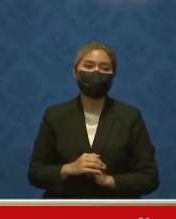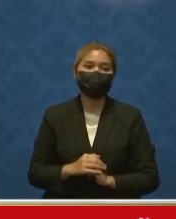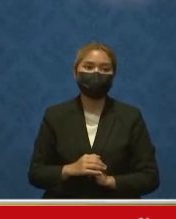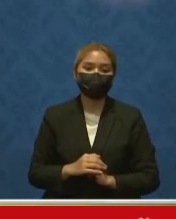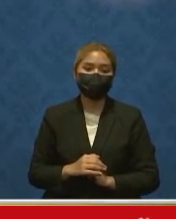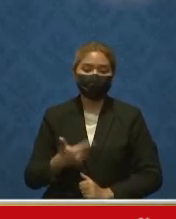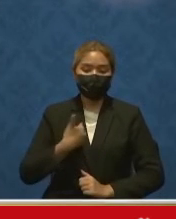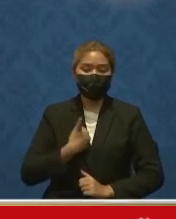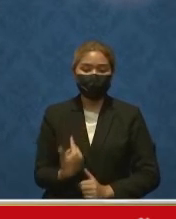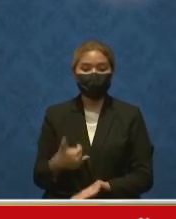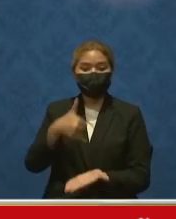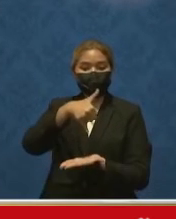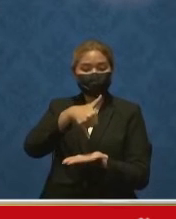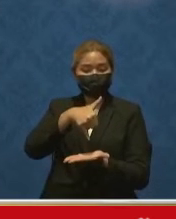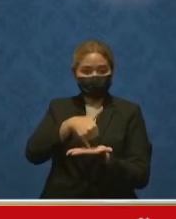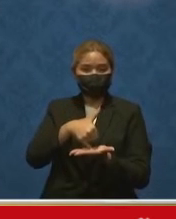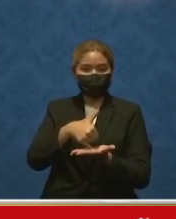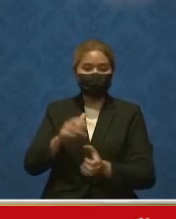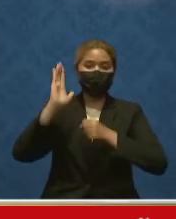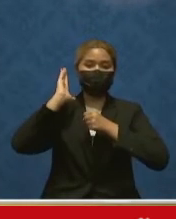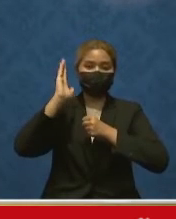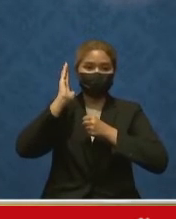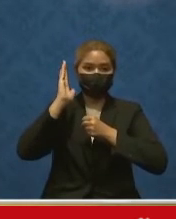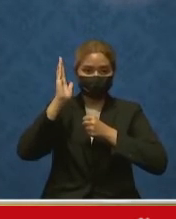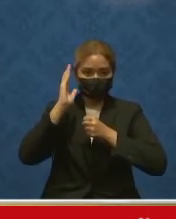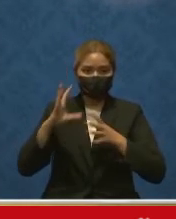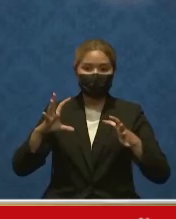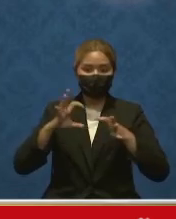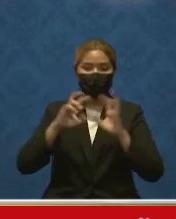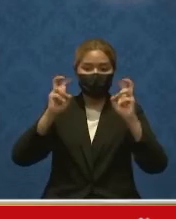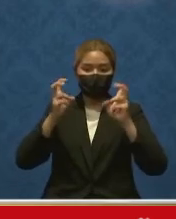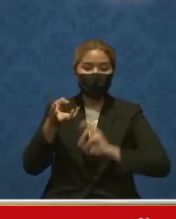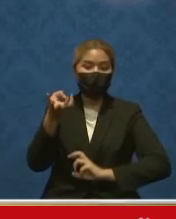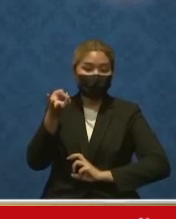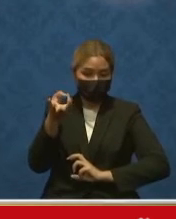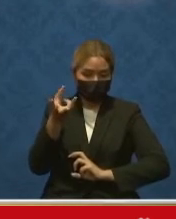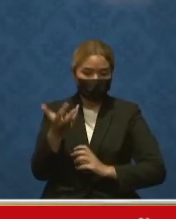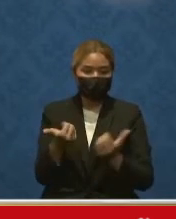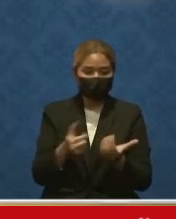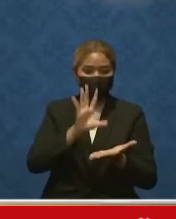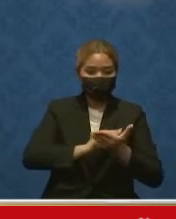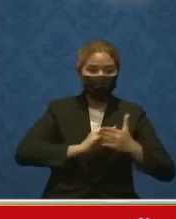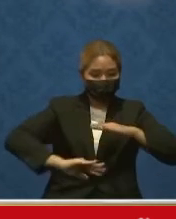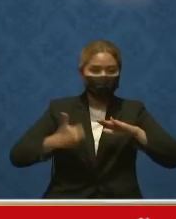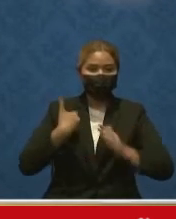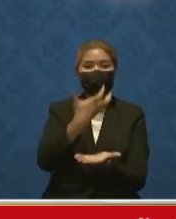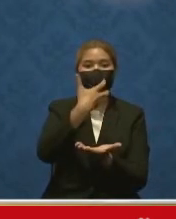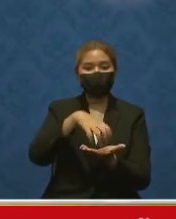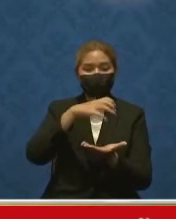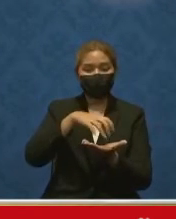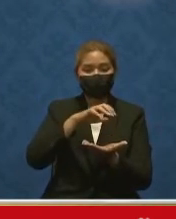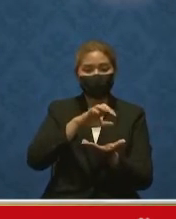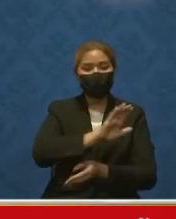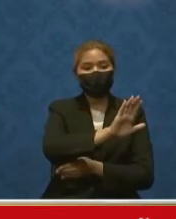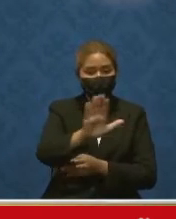เมื่อผมได้ลุกขึ้นพูดแล้วในฐานะที่ทำเรื่องข้าวอยู่แล้วเกี่ยวพันกับเรื่องนี้ก็เลยเนื้อหาข้อมูลก็เลยมาเรียนท่านประธานครับก็ฝากก็ยัง